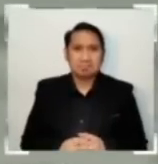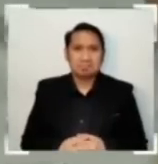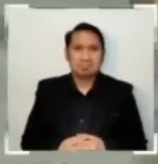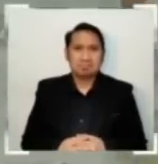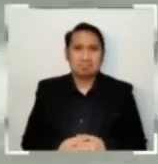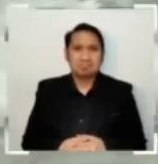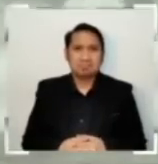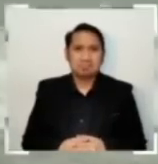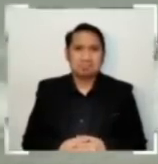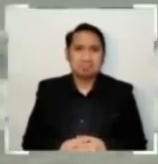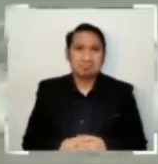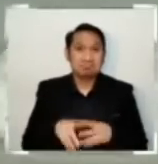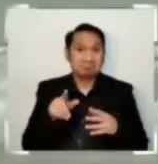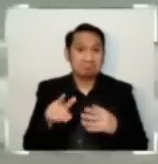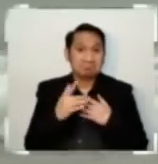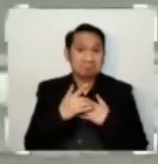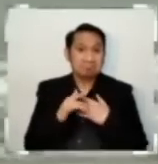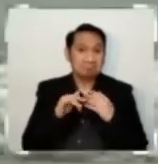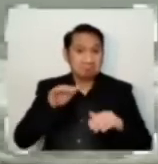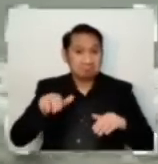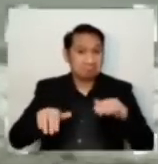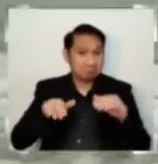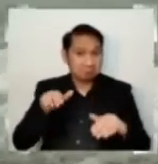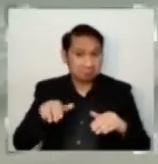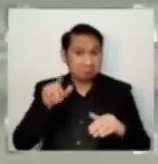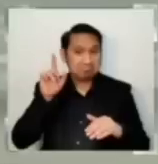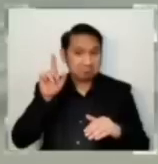Gaya ng mga maaga nag-swimming sa Binmalay Beach sa